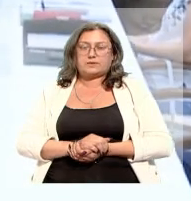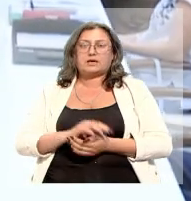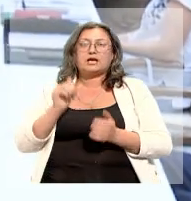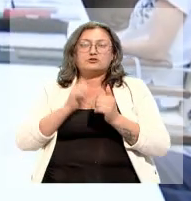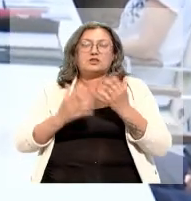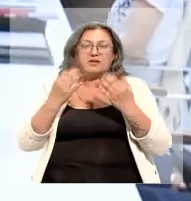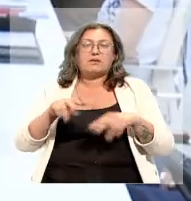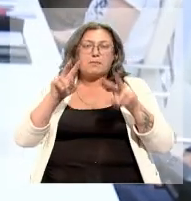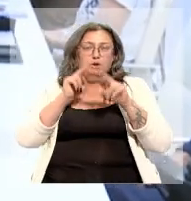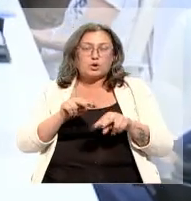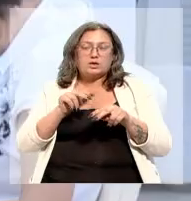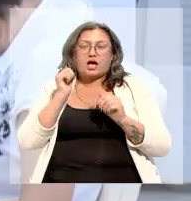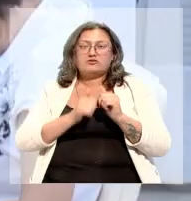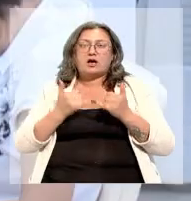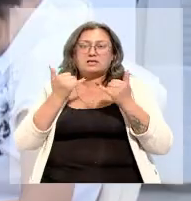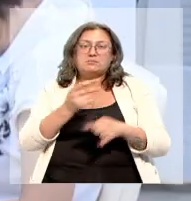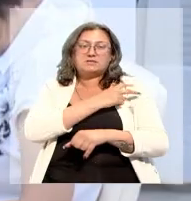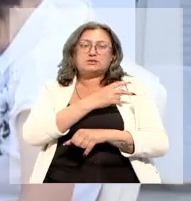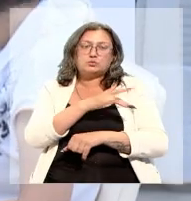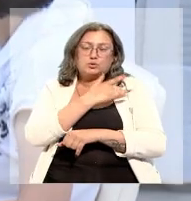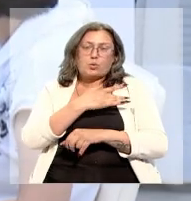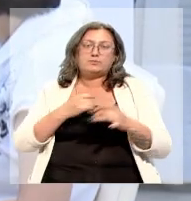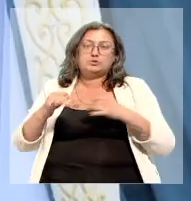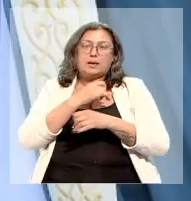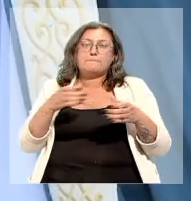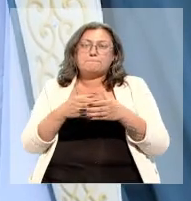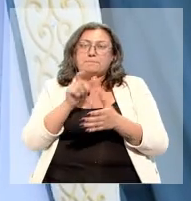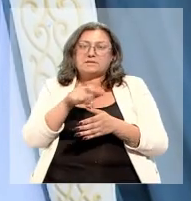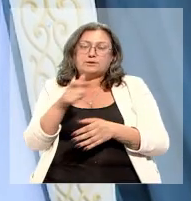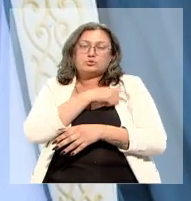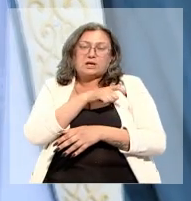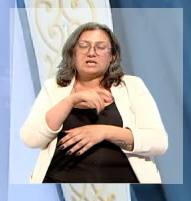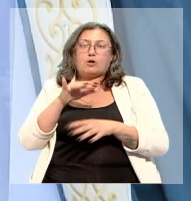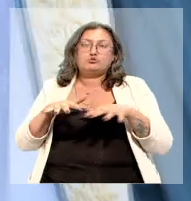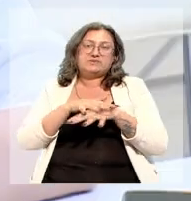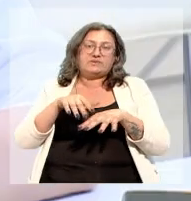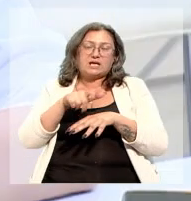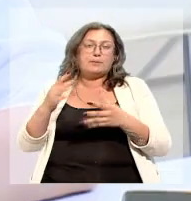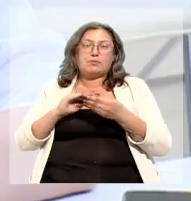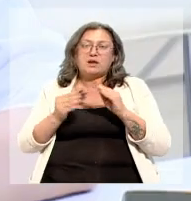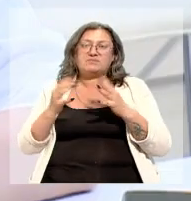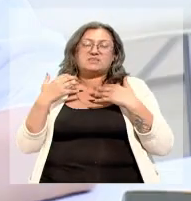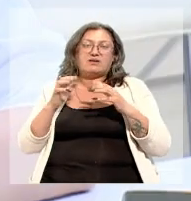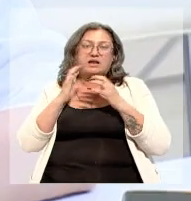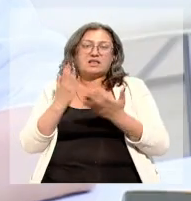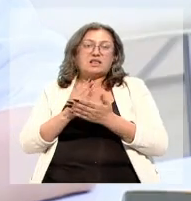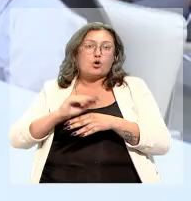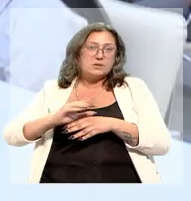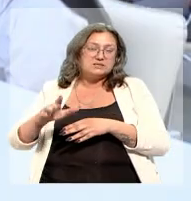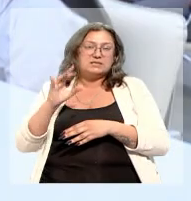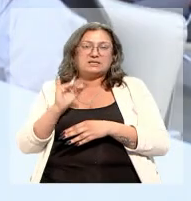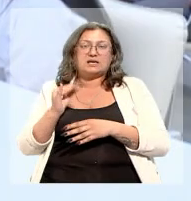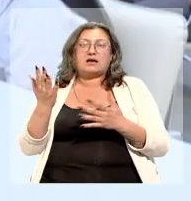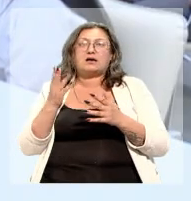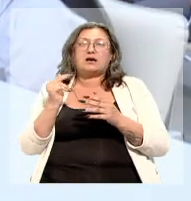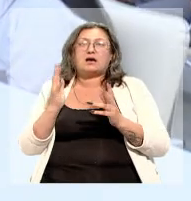Ежедневный мониторинг. Качество оказания медицинских услуг обсудили партийцы, депутаты и общественники. Какие проблемы в здравоохранении назрели и